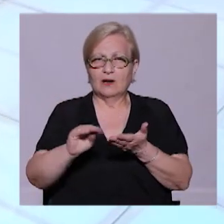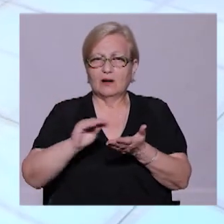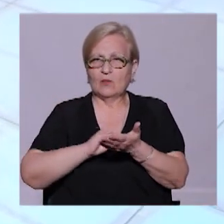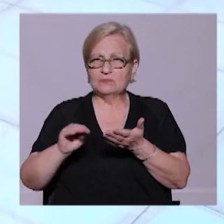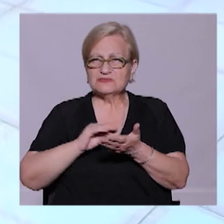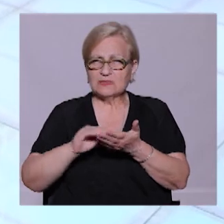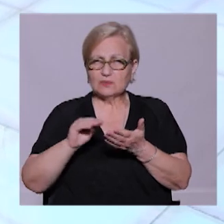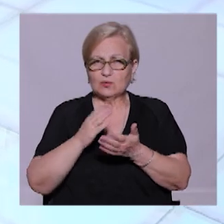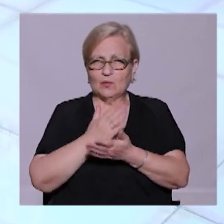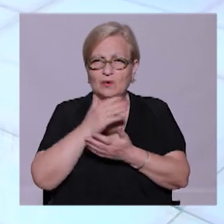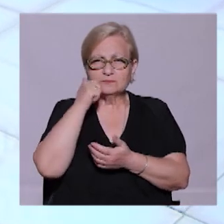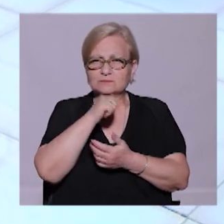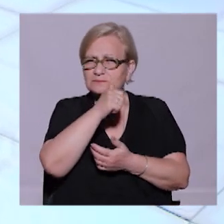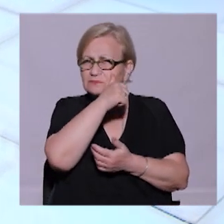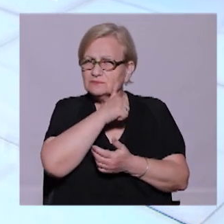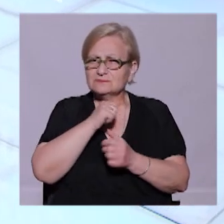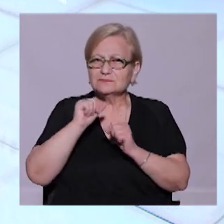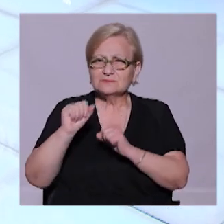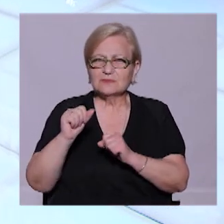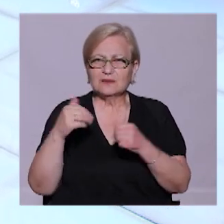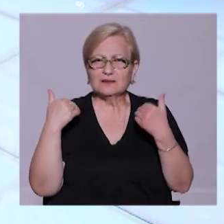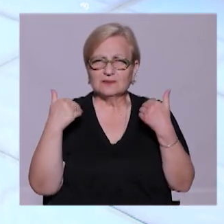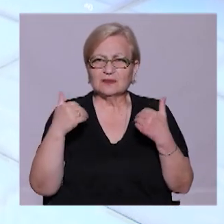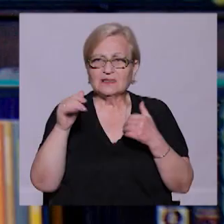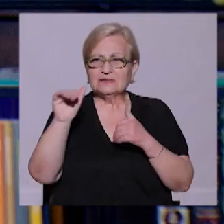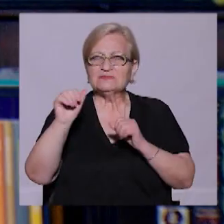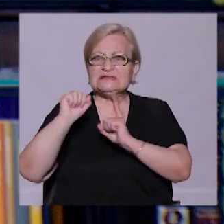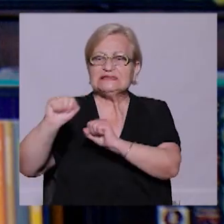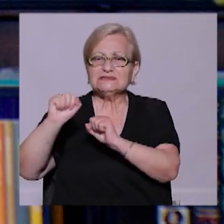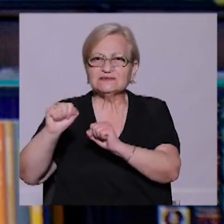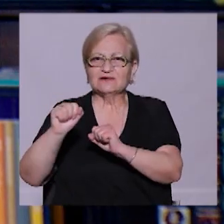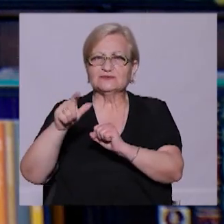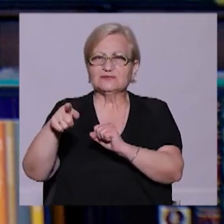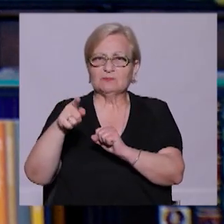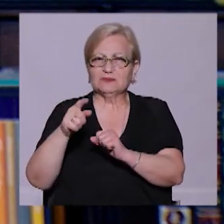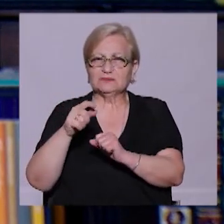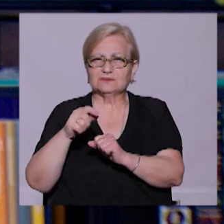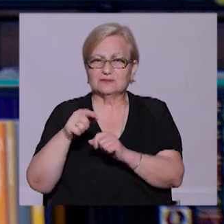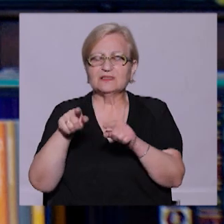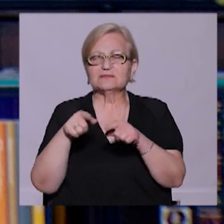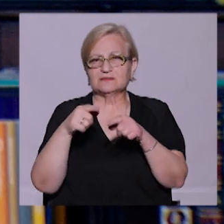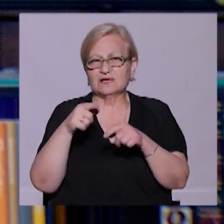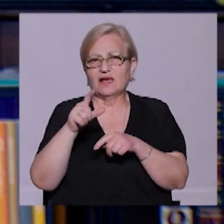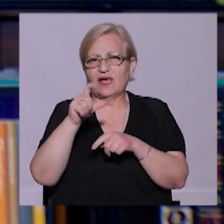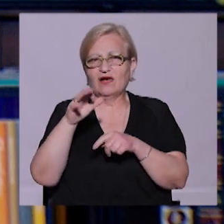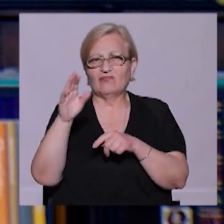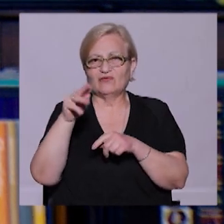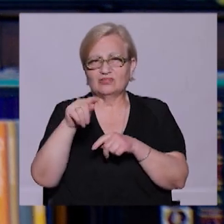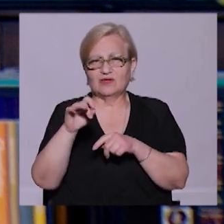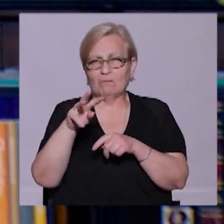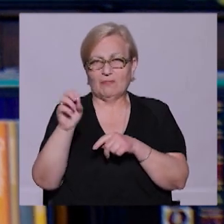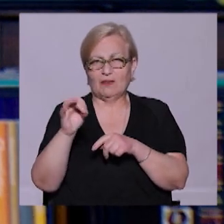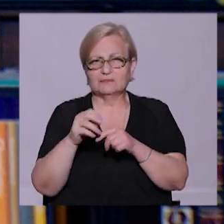მიჩქმალული გმირობის გამოსარჩლება, მიჩქმალული გმირის ქომაგია მწერალი და სხვა არაფერი, ესეც ექვთიმეს ეკუთვნის